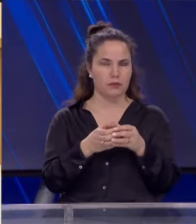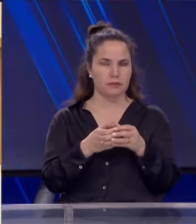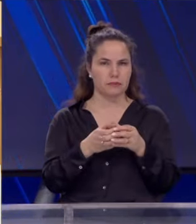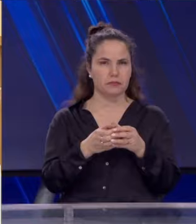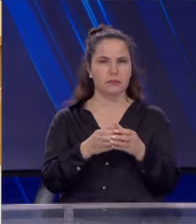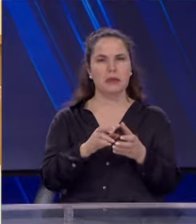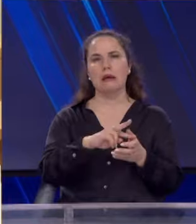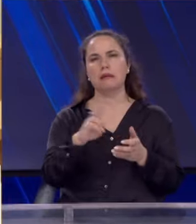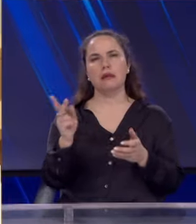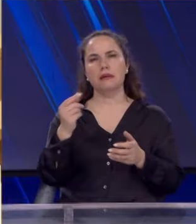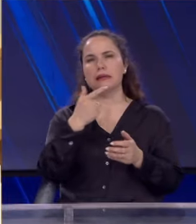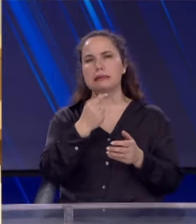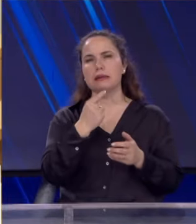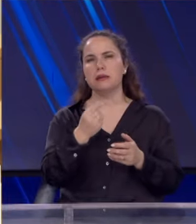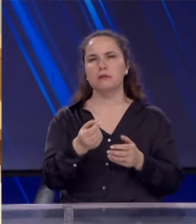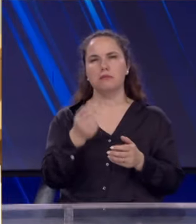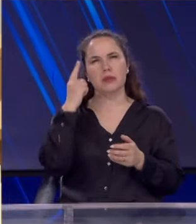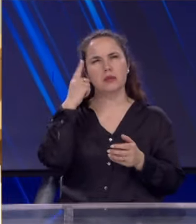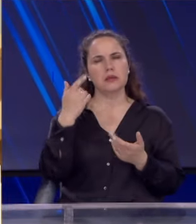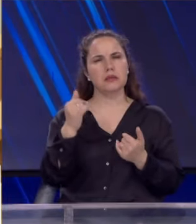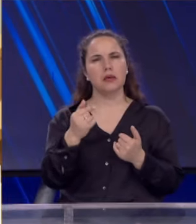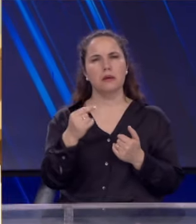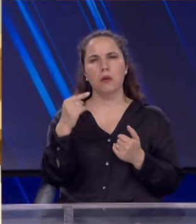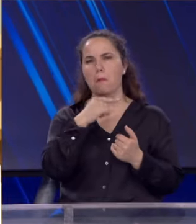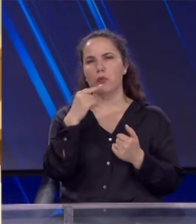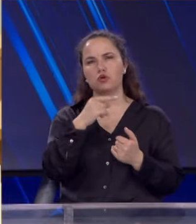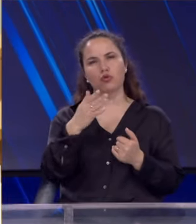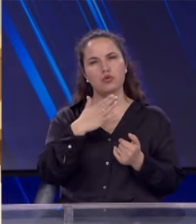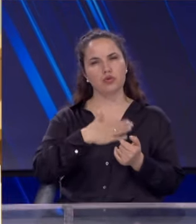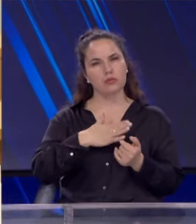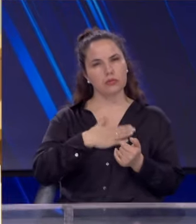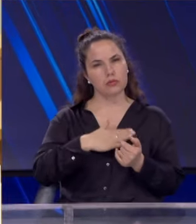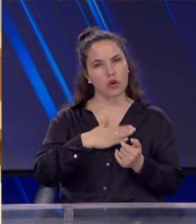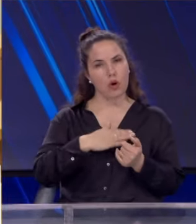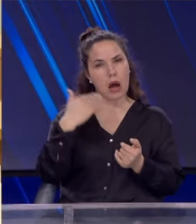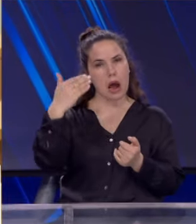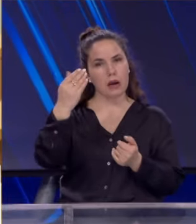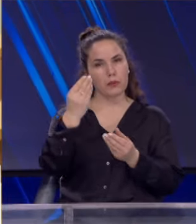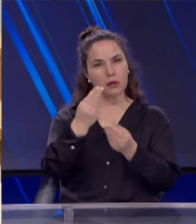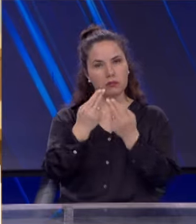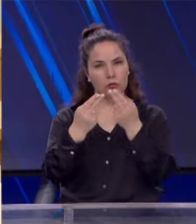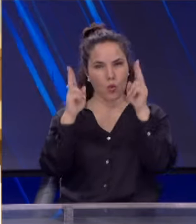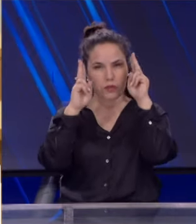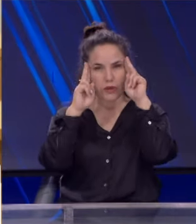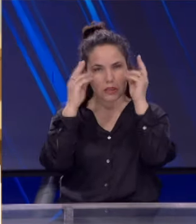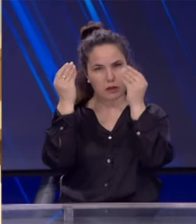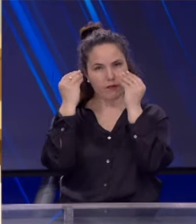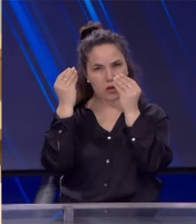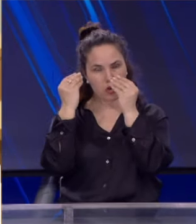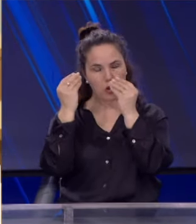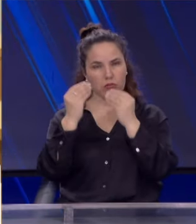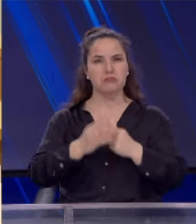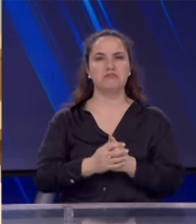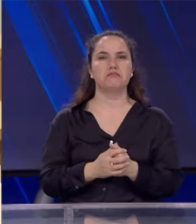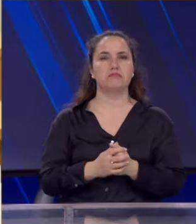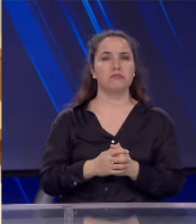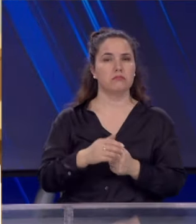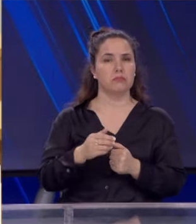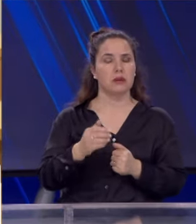për mësuesin? Viteve të fundit kemi pasur një rënje të aplikimeve në lidhje me degën e mësuesisë. Nuk e